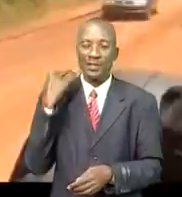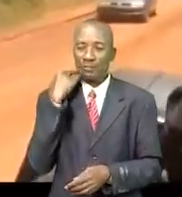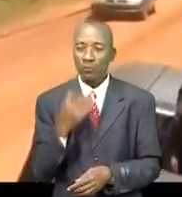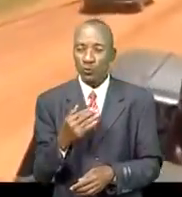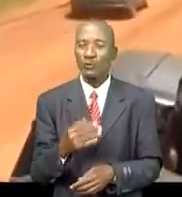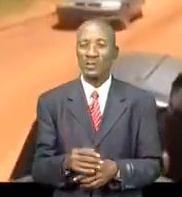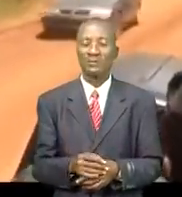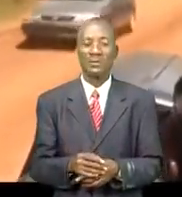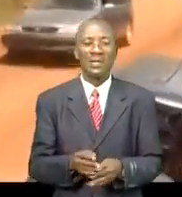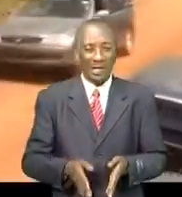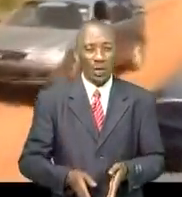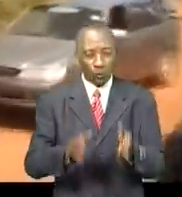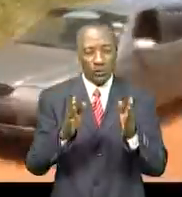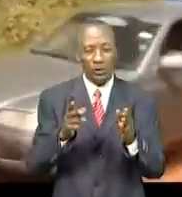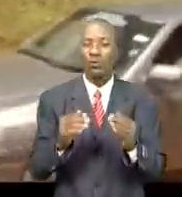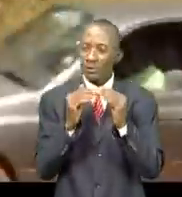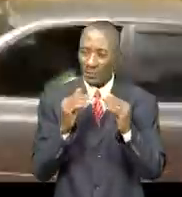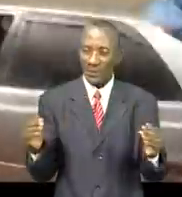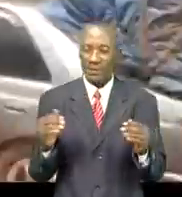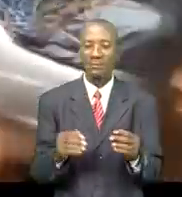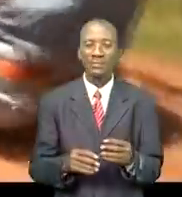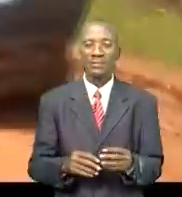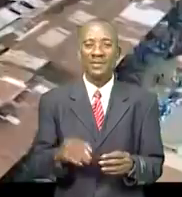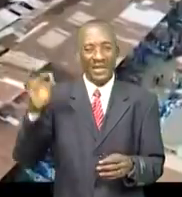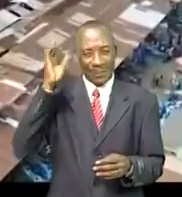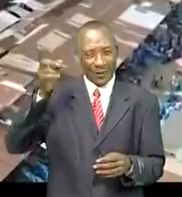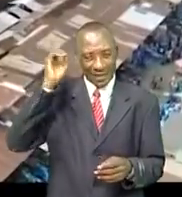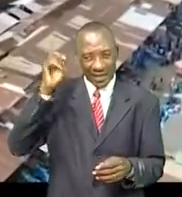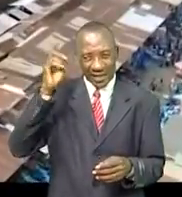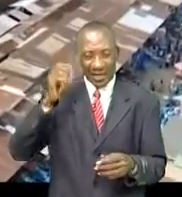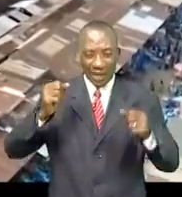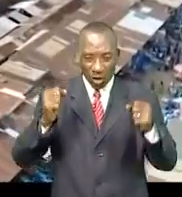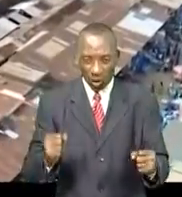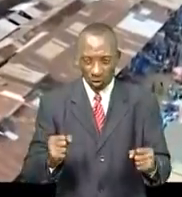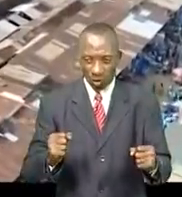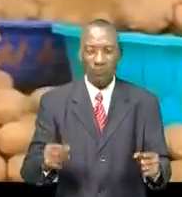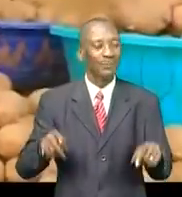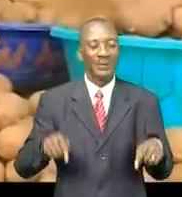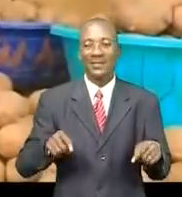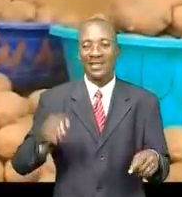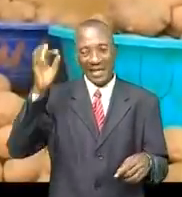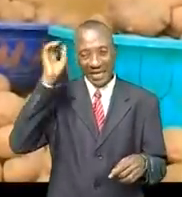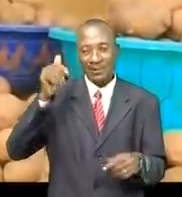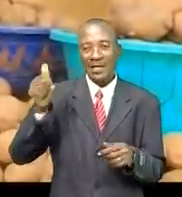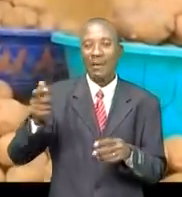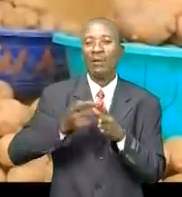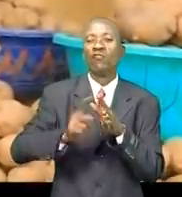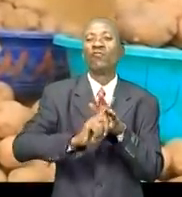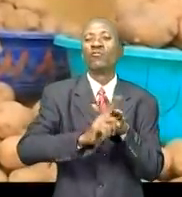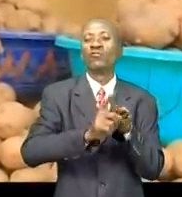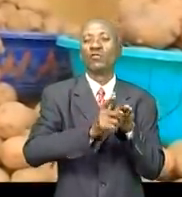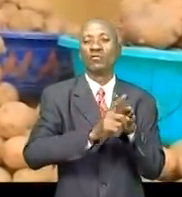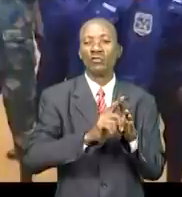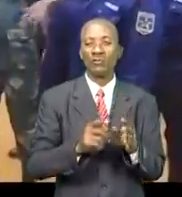la population. Cette route sert de voie de ravitaillement en produits de première nécessité vers les centres de consommation. Au centre de négoce des